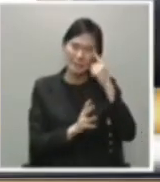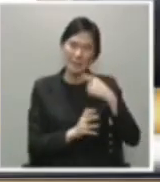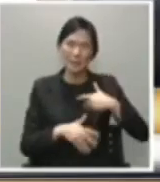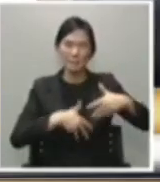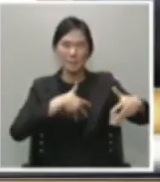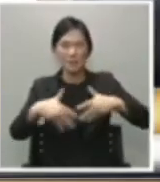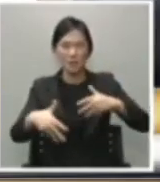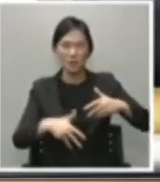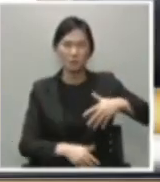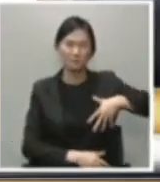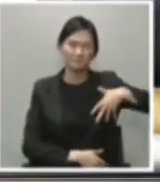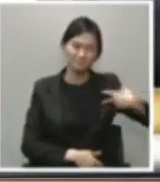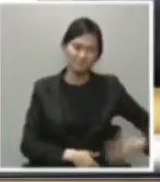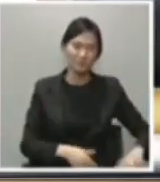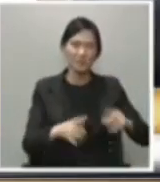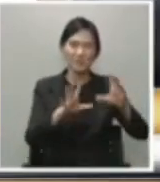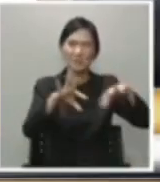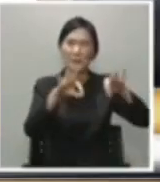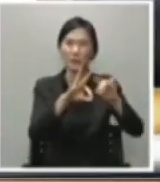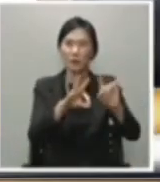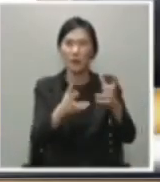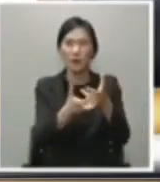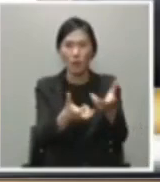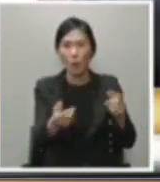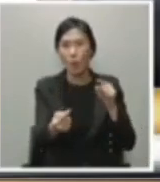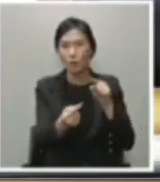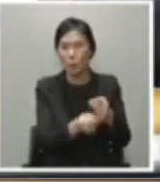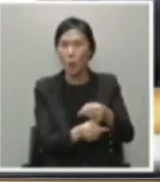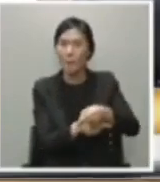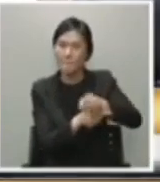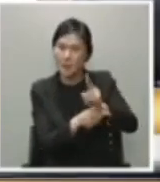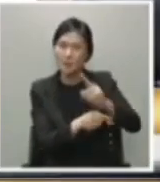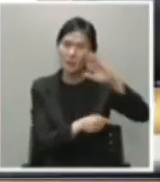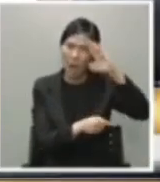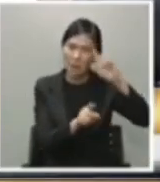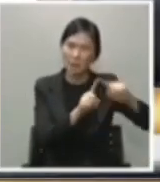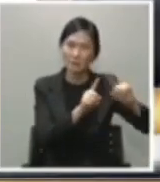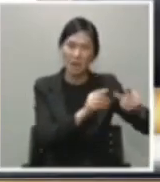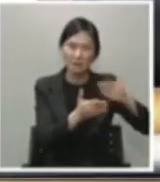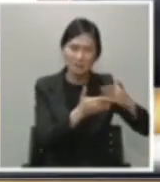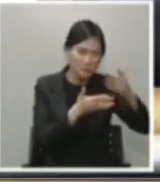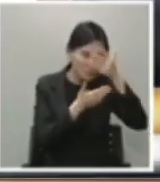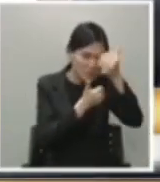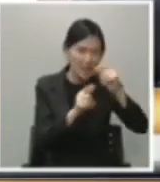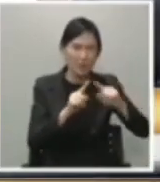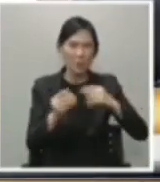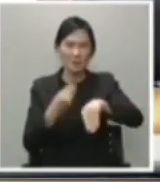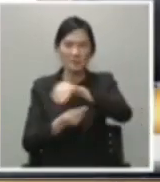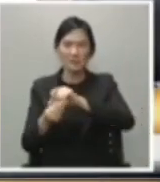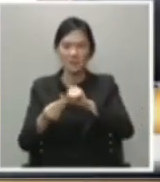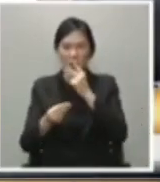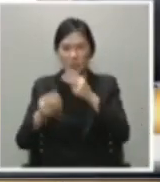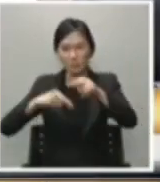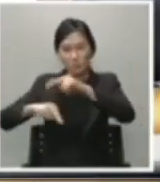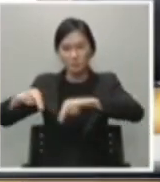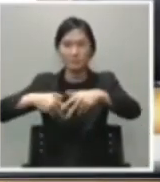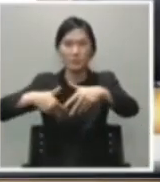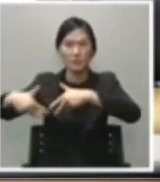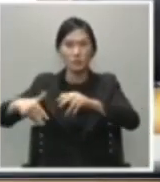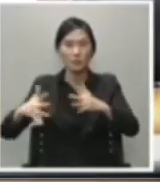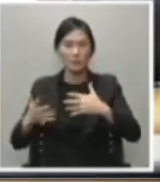ทโธปกรณ์มากกว่าปัญหาเศรษฐกิจและปากท้องของพี่น้องประชาชนล้มเหลวในการแก้ปัญ